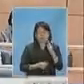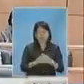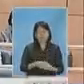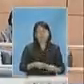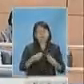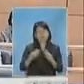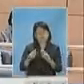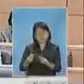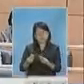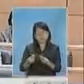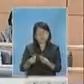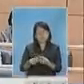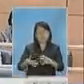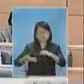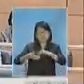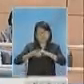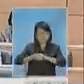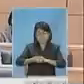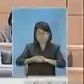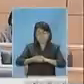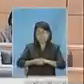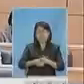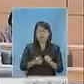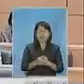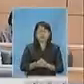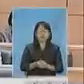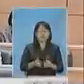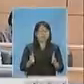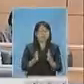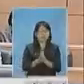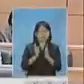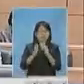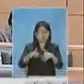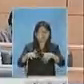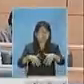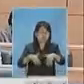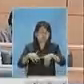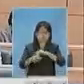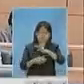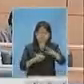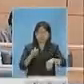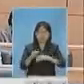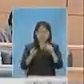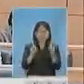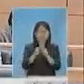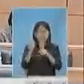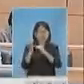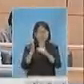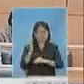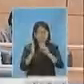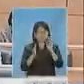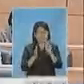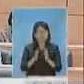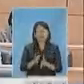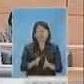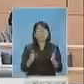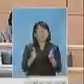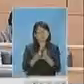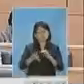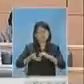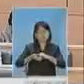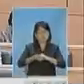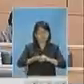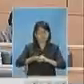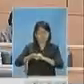ใหญ่กว่าเดิมแล้วกอดคนทั้งประเทศกอดเพื่อนร่วมชาติเพื่อนร่วมแผ่นดินของเขาเอาไว้